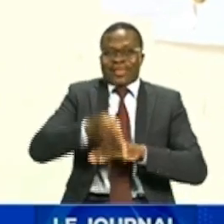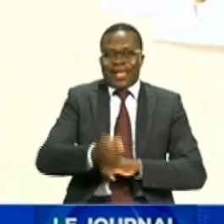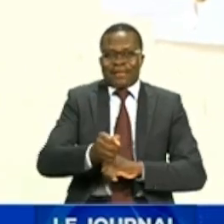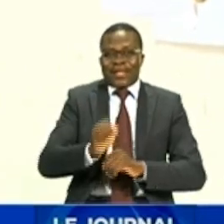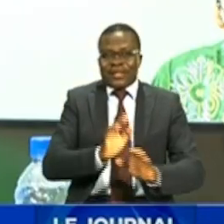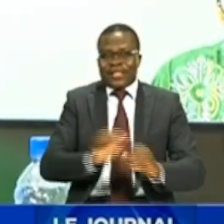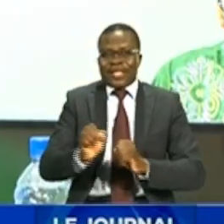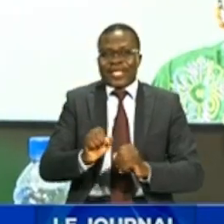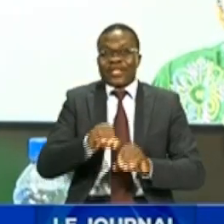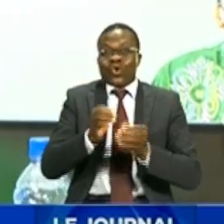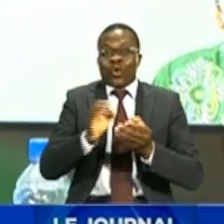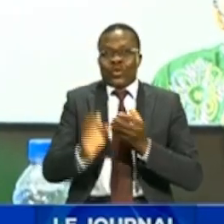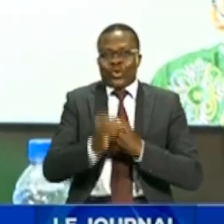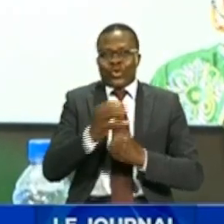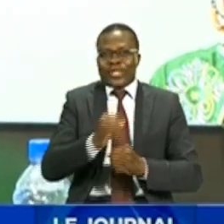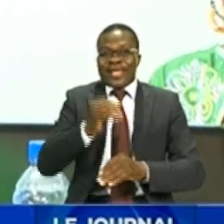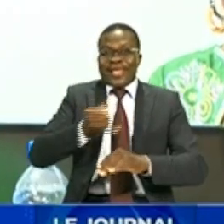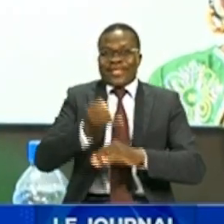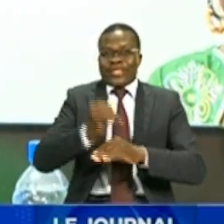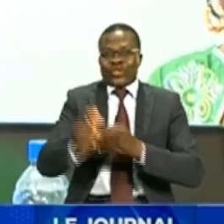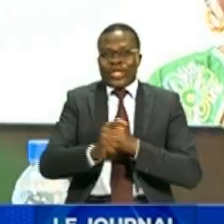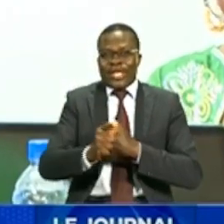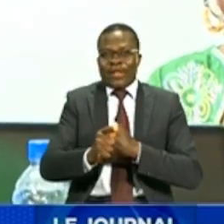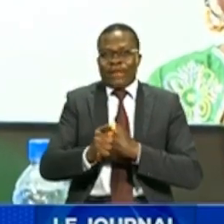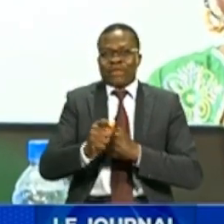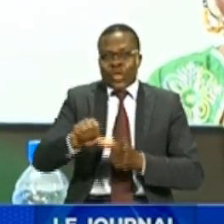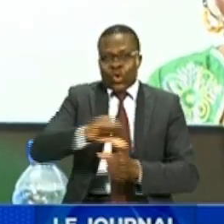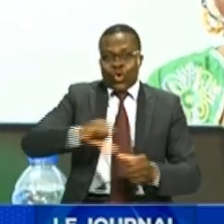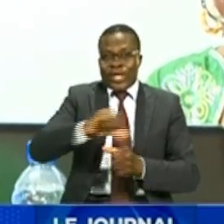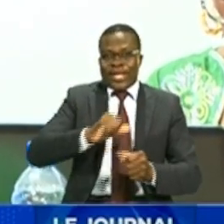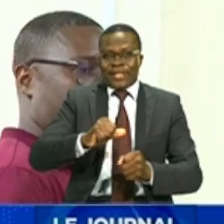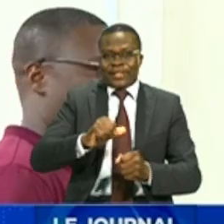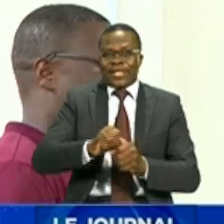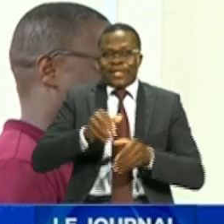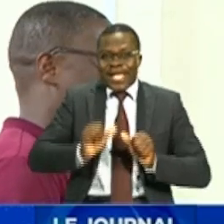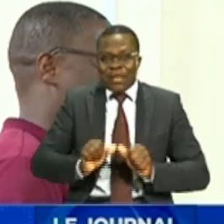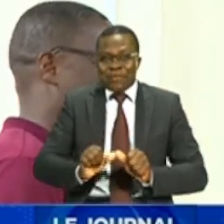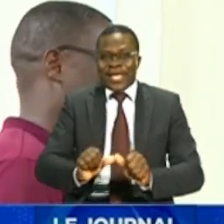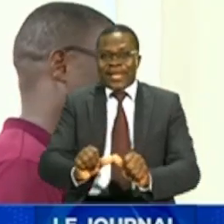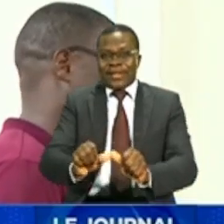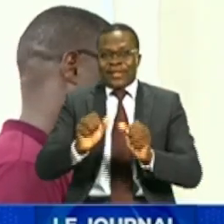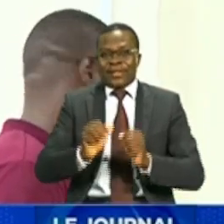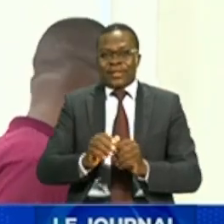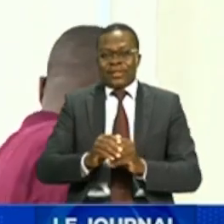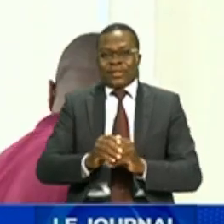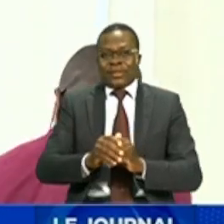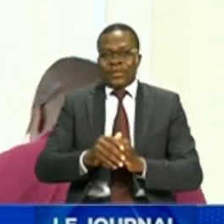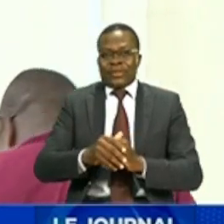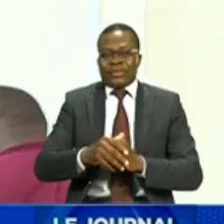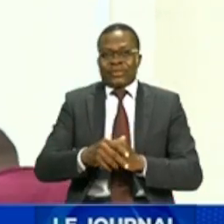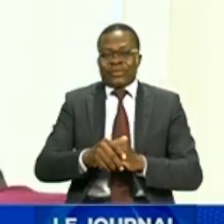des actions communautaires et institutionnelles cohérentes et pérennes.